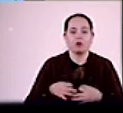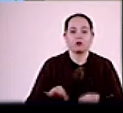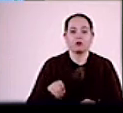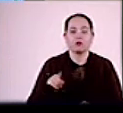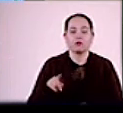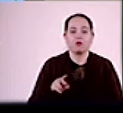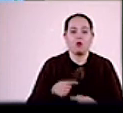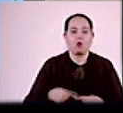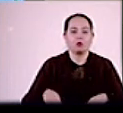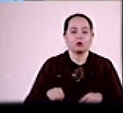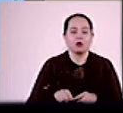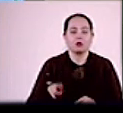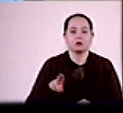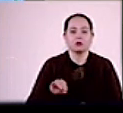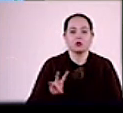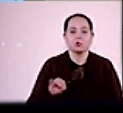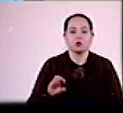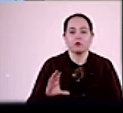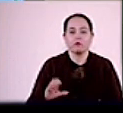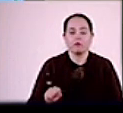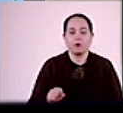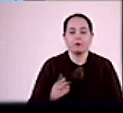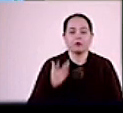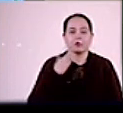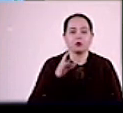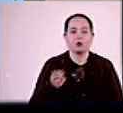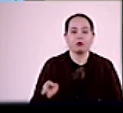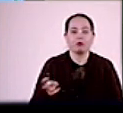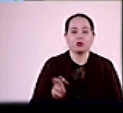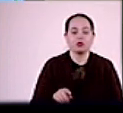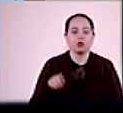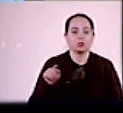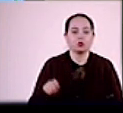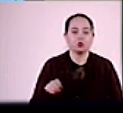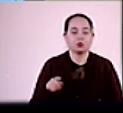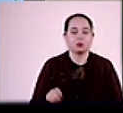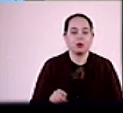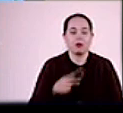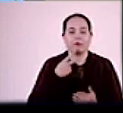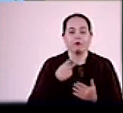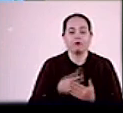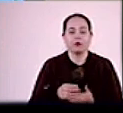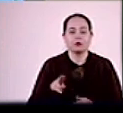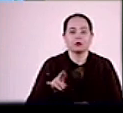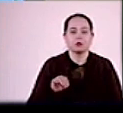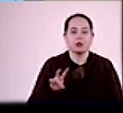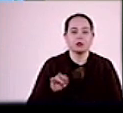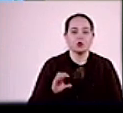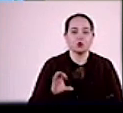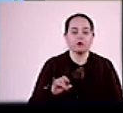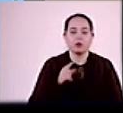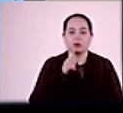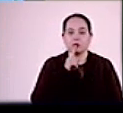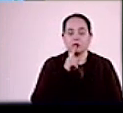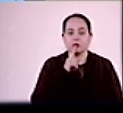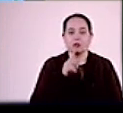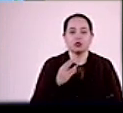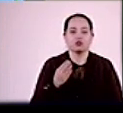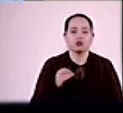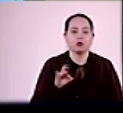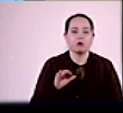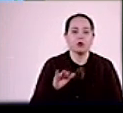партизанский отряд Денисова. Когда он приезжает туда, видит Денисова и Тихона